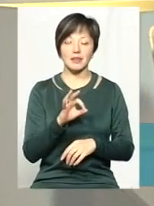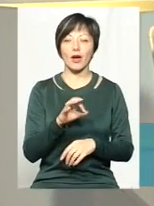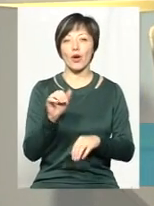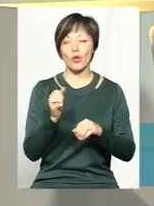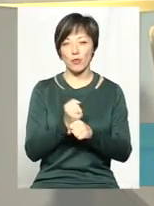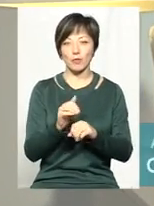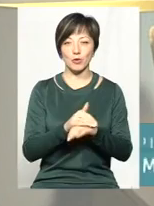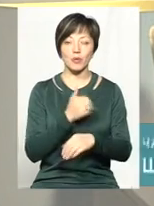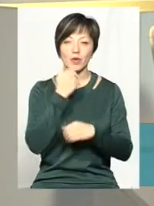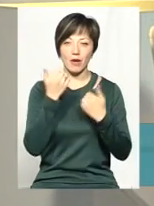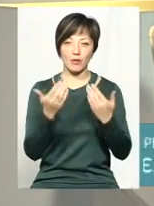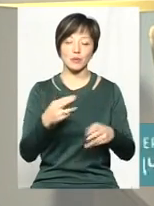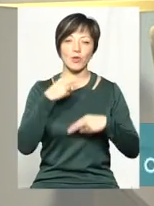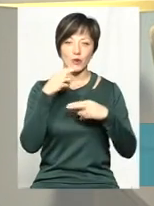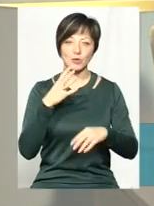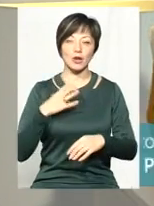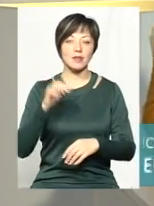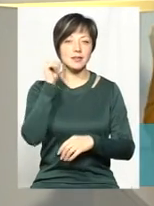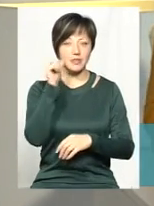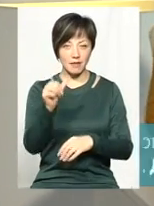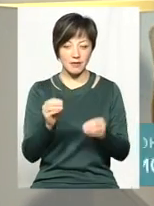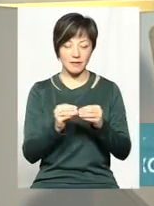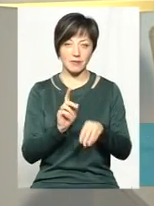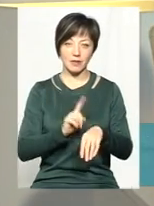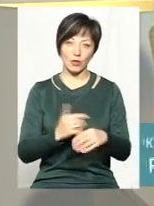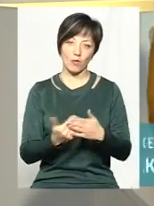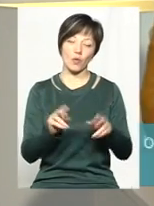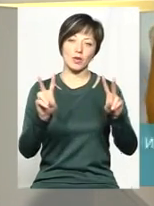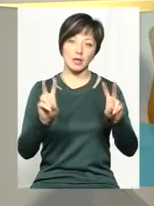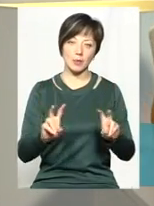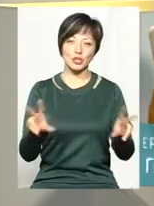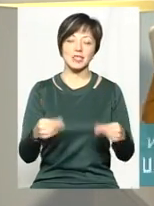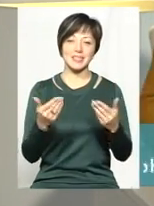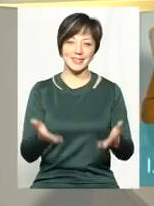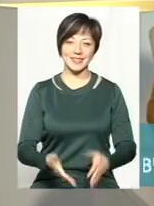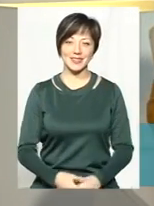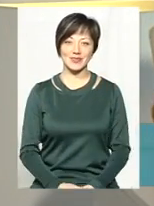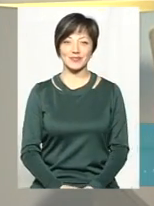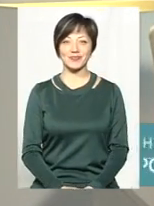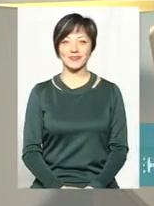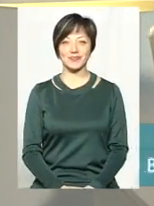добро. Дякую всім за увагу. Чекатиму вас завтра у цій же порі вже з новою темою. Нехай щастить.